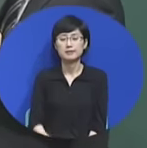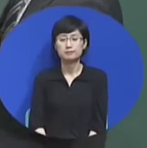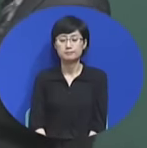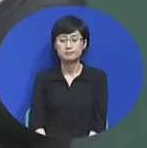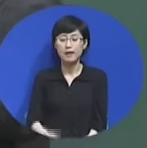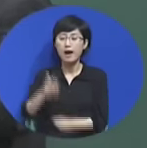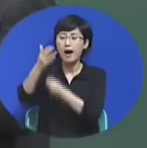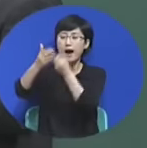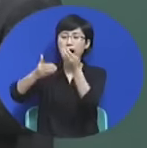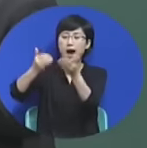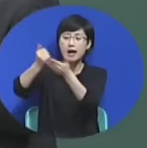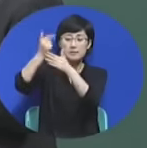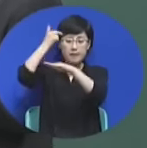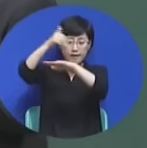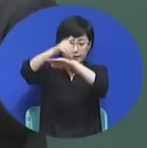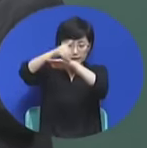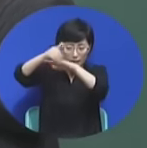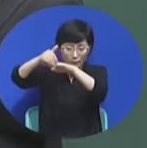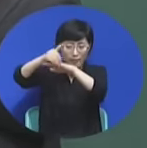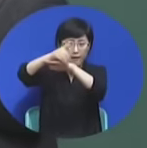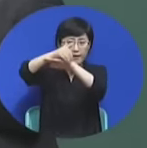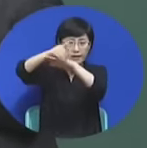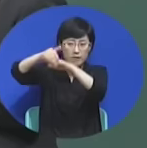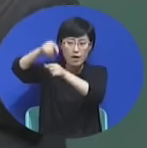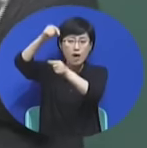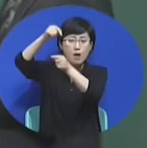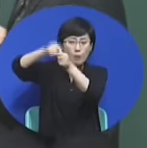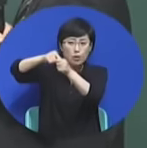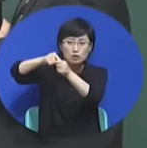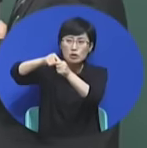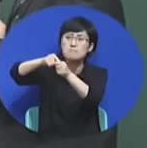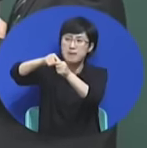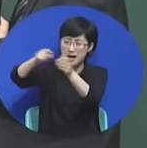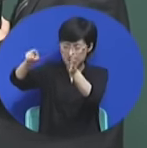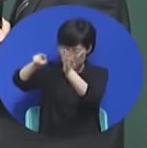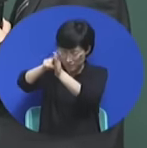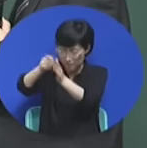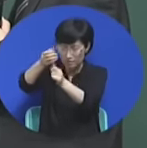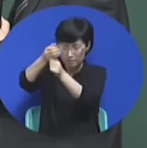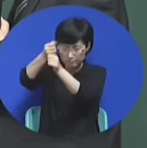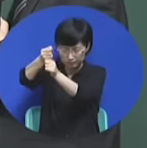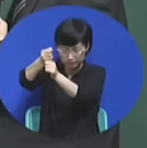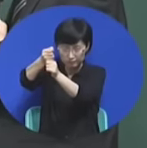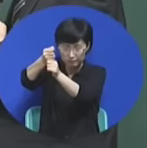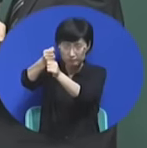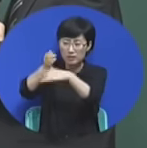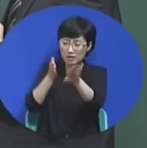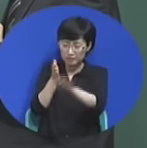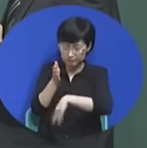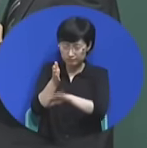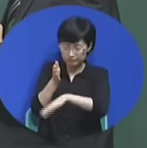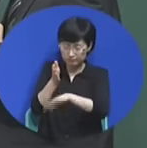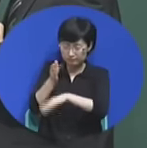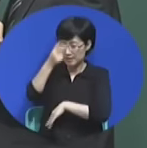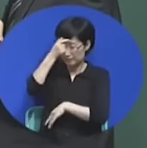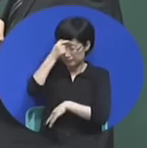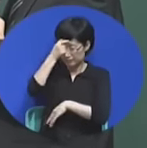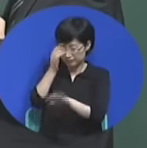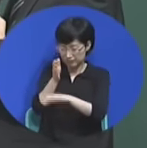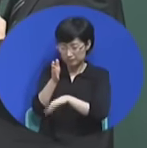把我造就成能祷告的人. 하나님이 그 계획과 의지한 목적을 잡고 기도하는 자로 만들어 가신다니까요.